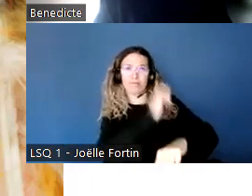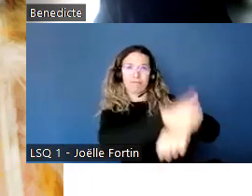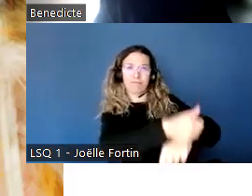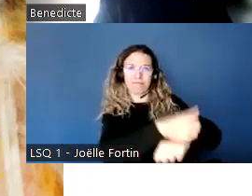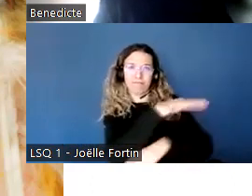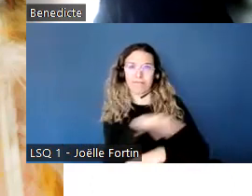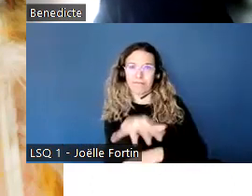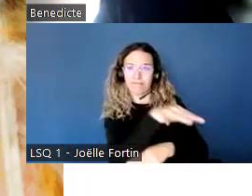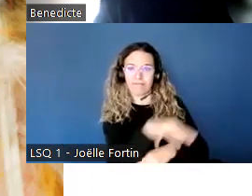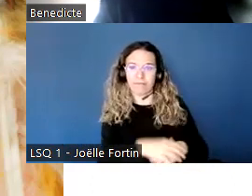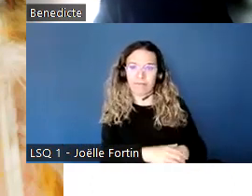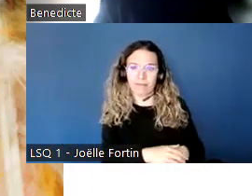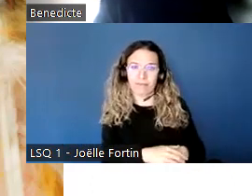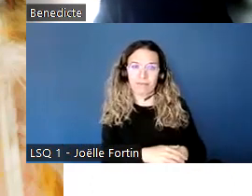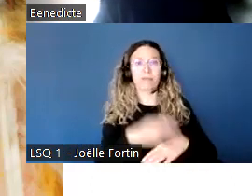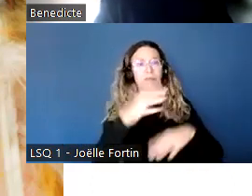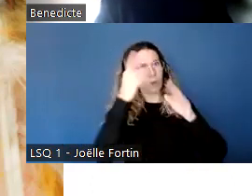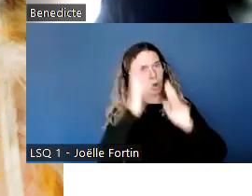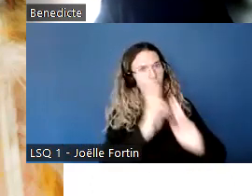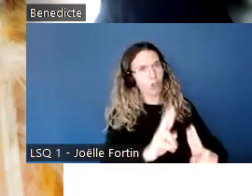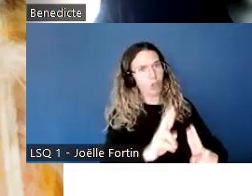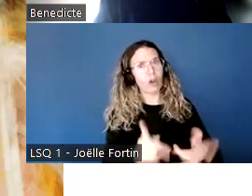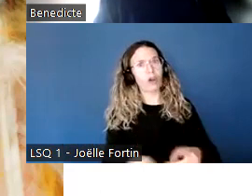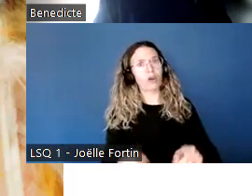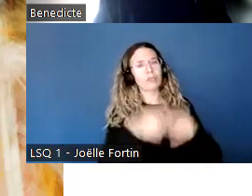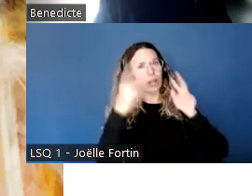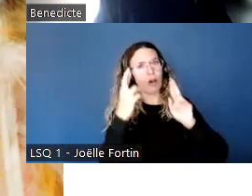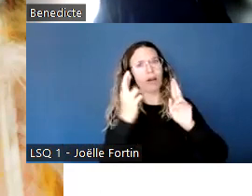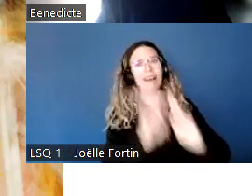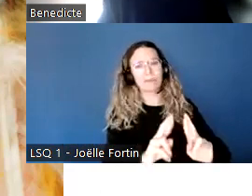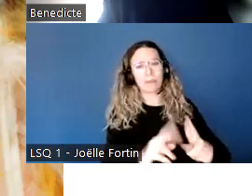cette terre, fondée sur l'honneur et sur le respect.